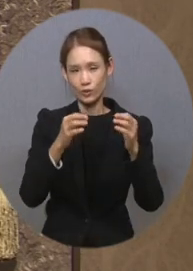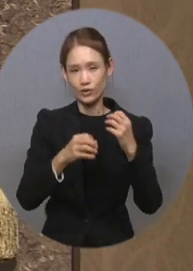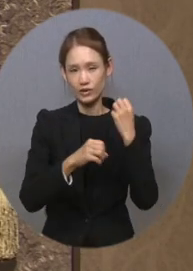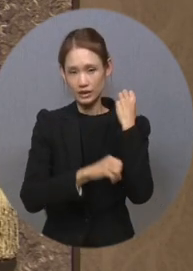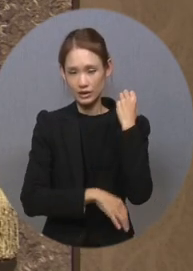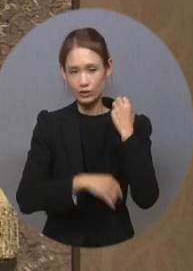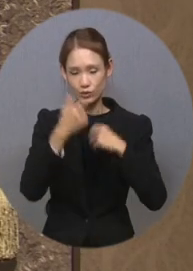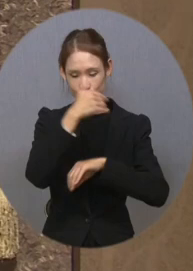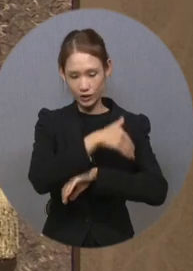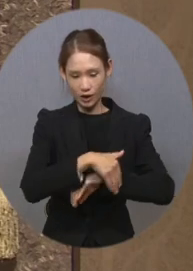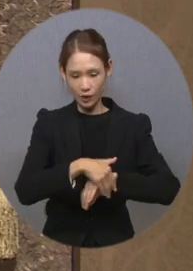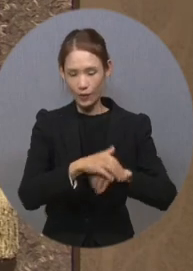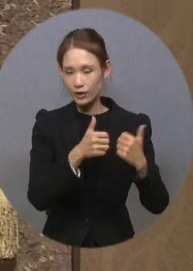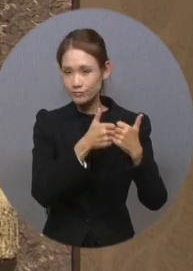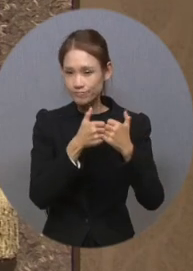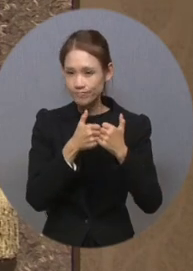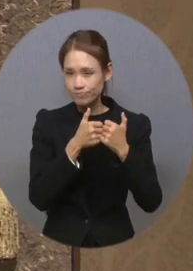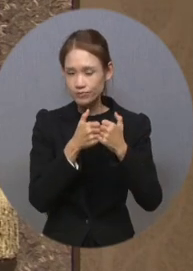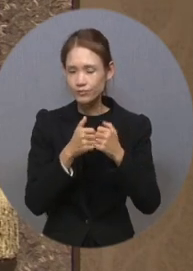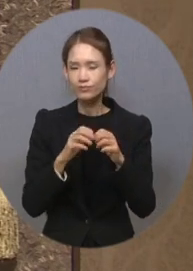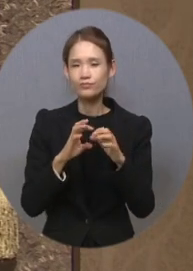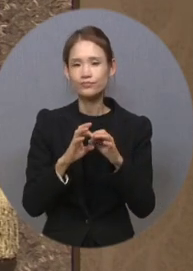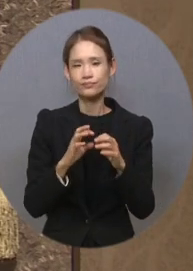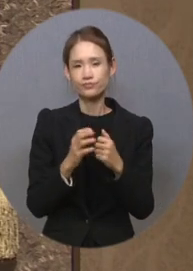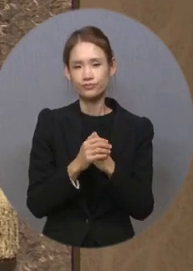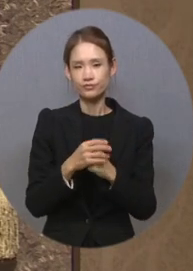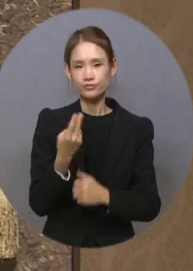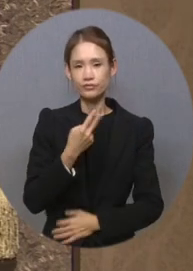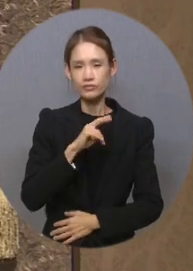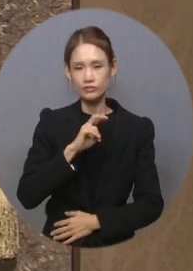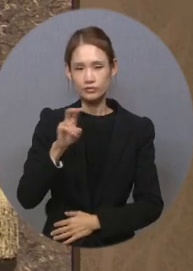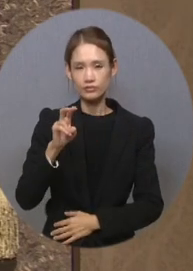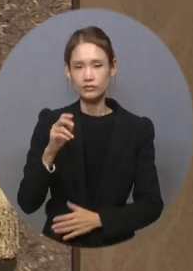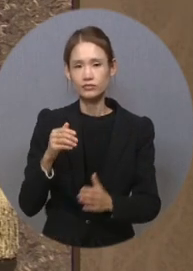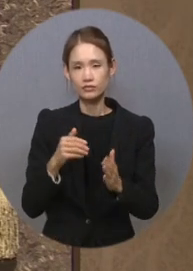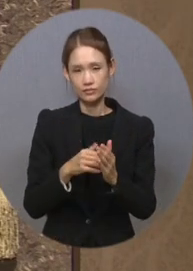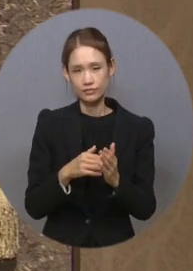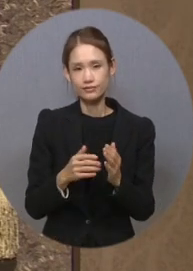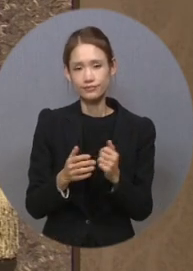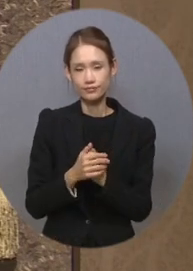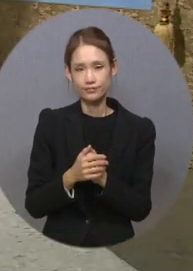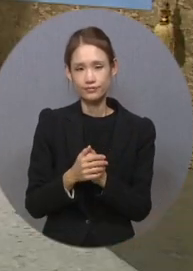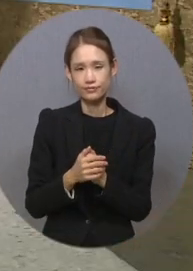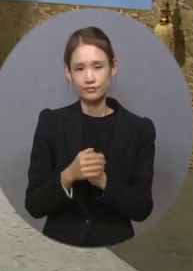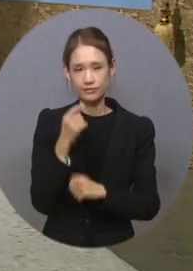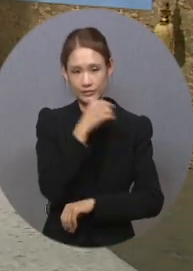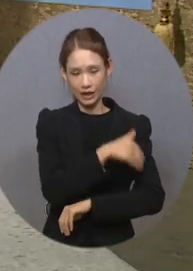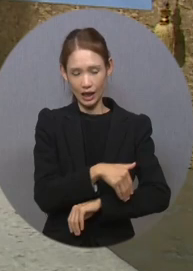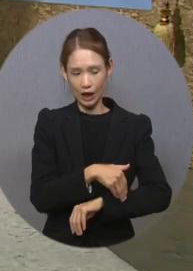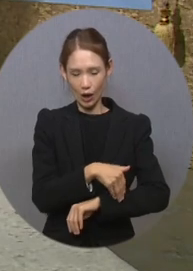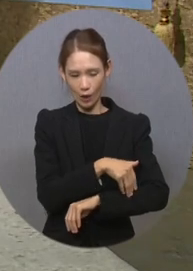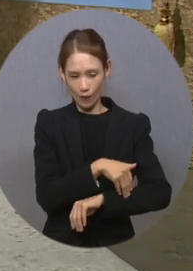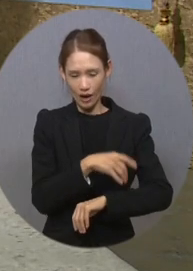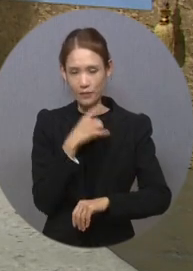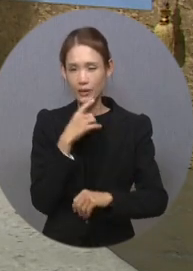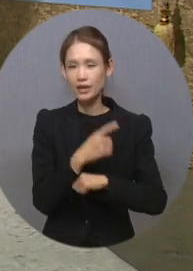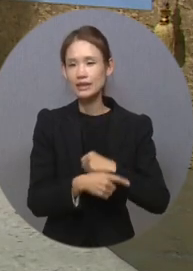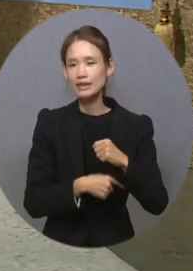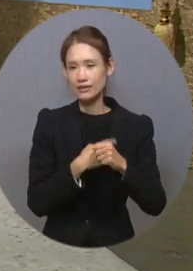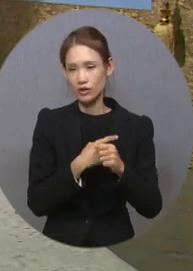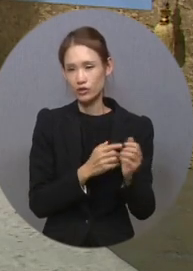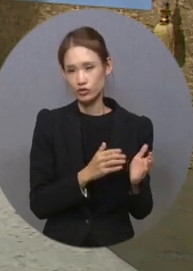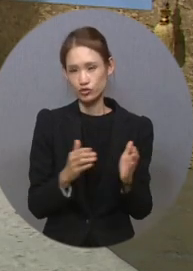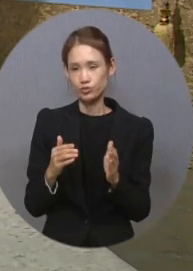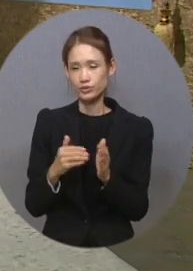만드는 많은 논의를 거쳐서 아주 기본 계획을 제대로 2019년에서 2020년까지 기본 계획만 1년 1년 준비를 했죠.